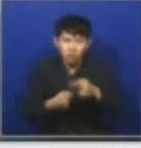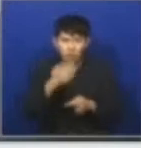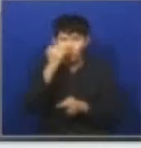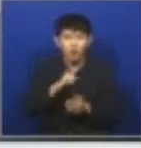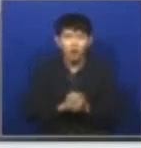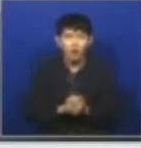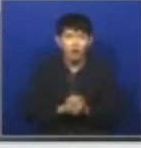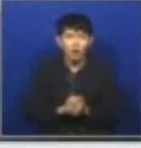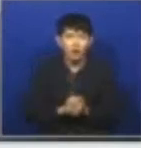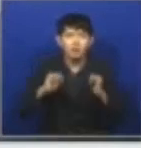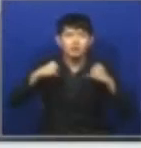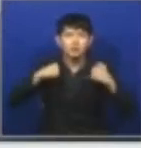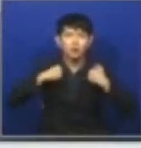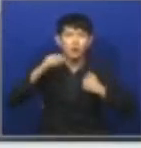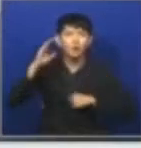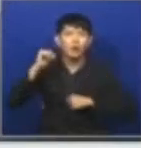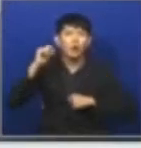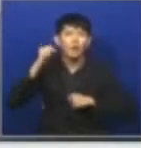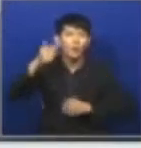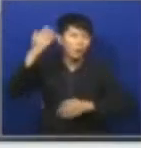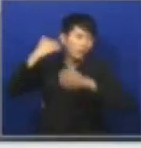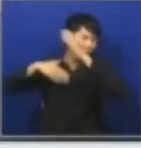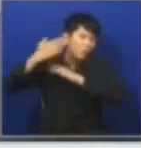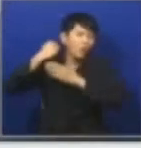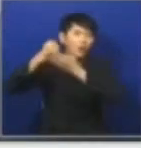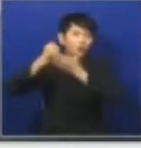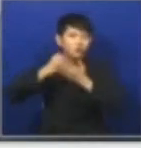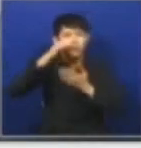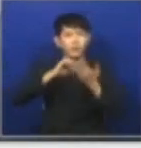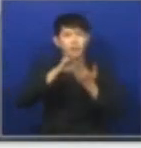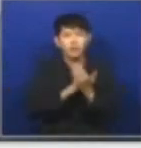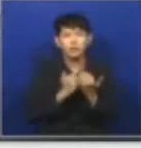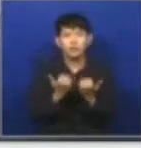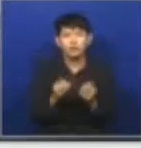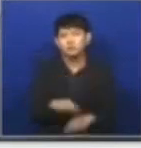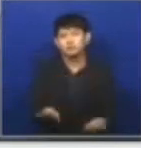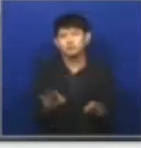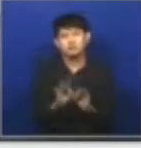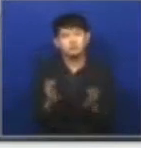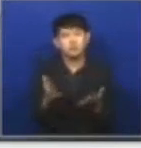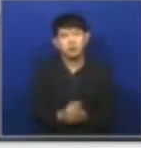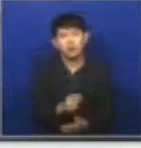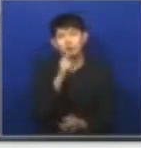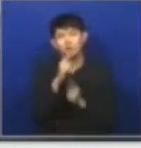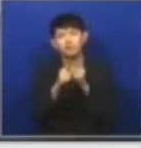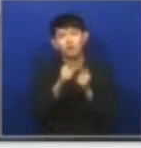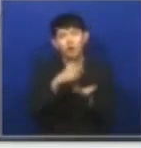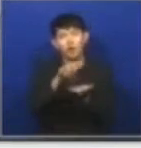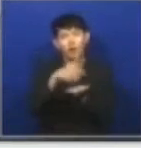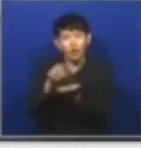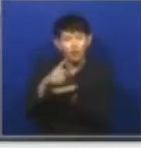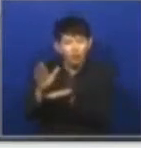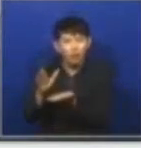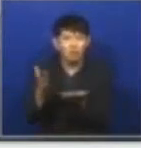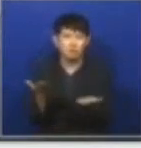าทำความดีกับชาติบ้านเมืองวันนี้ไม่มีความหมายแล้ว ถูกฟ้องถูกไล่ไม่รู้กี่ค